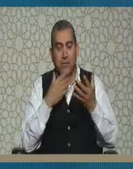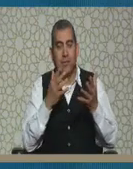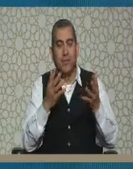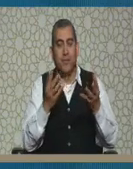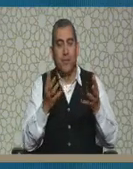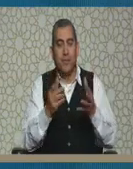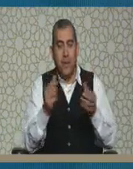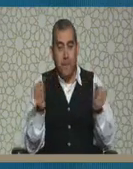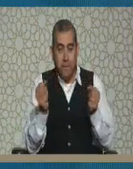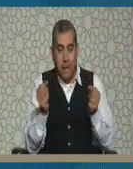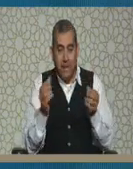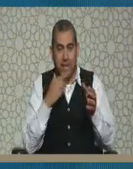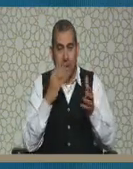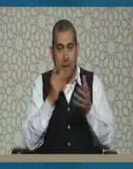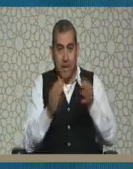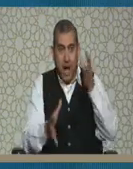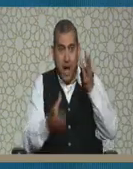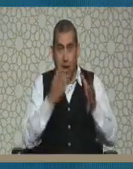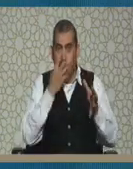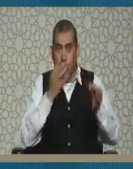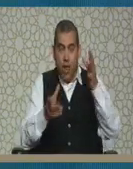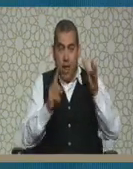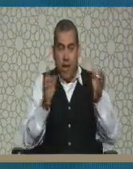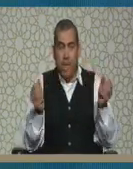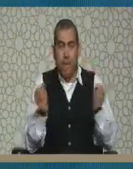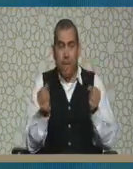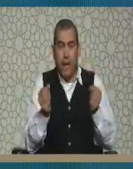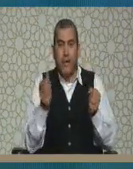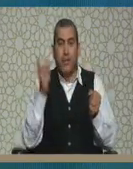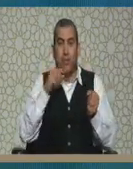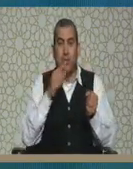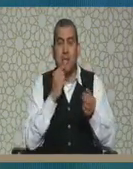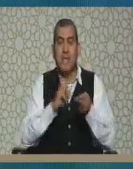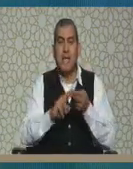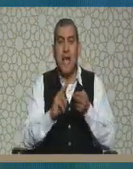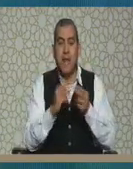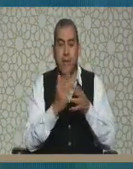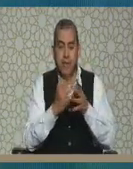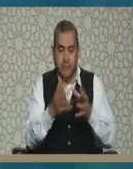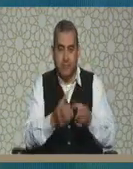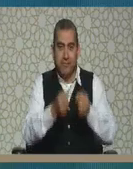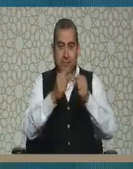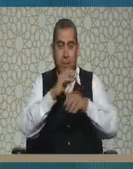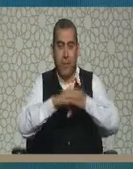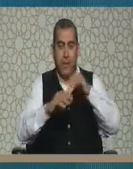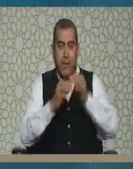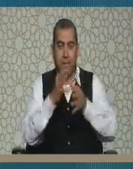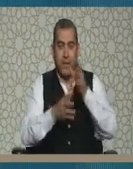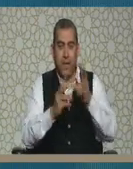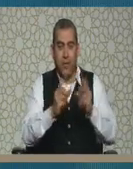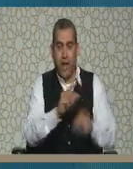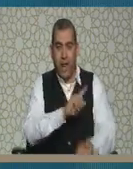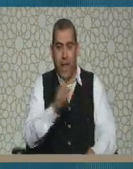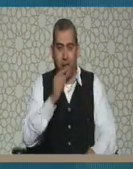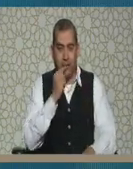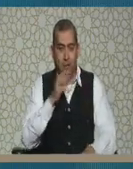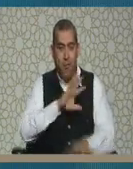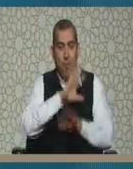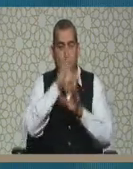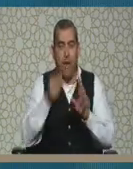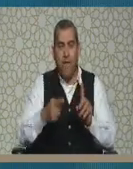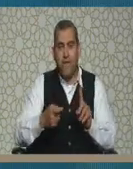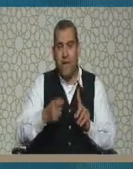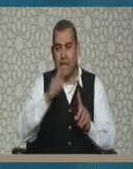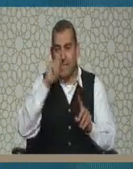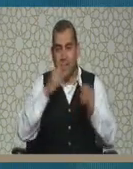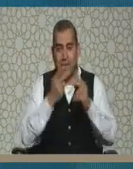الى البرد الايه السلام عشان ينقذ سيدنا ابراهيم من كل الافات لان